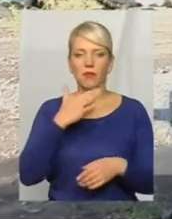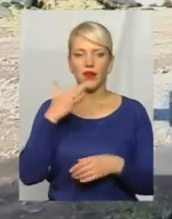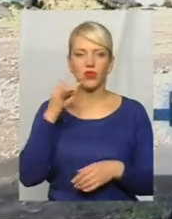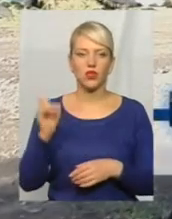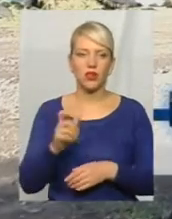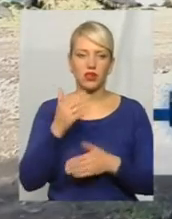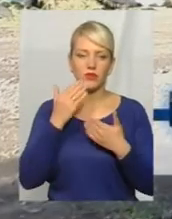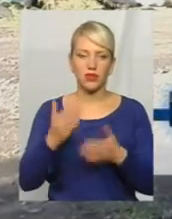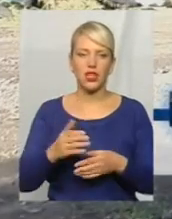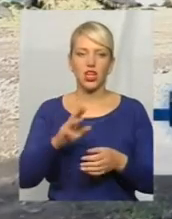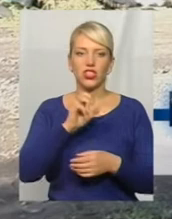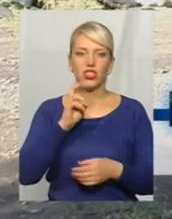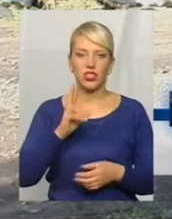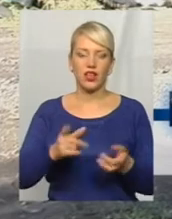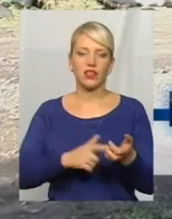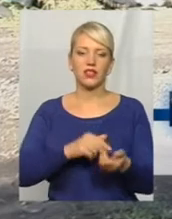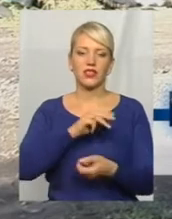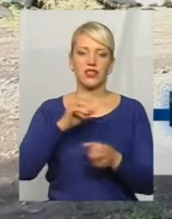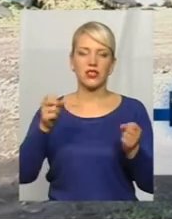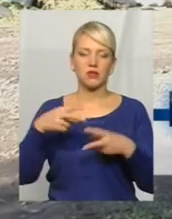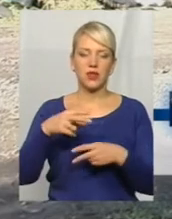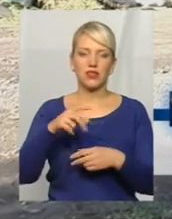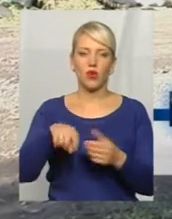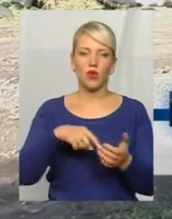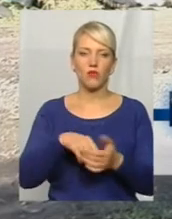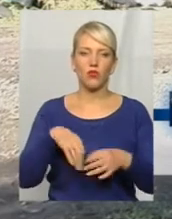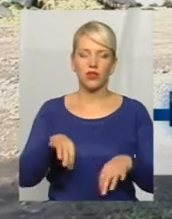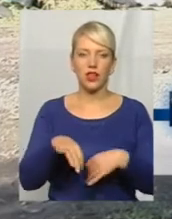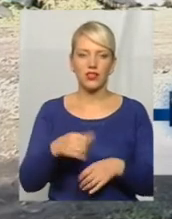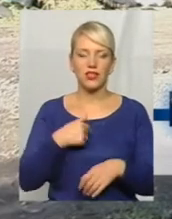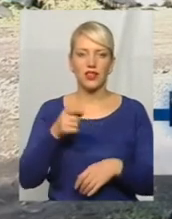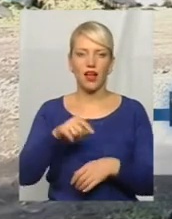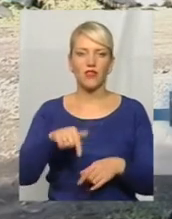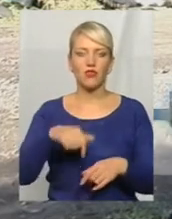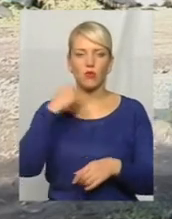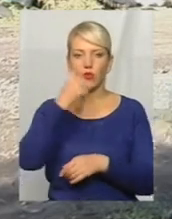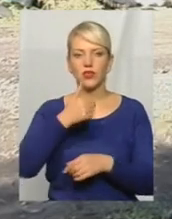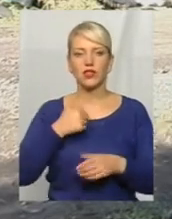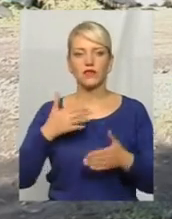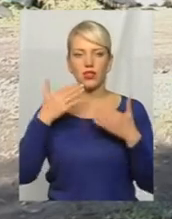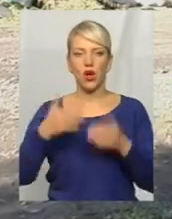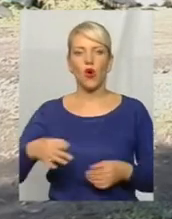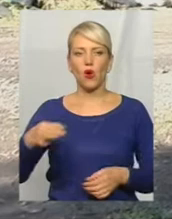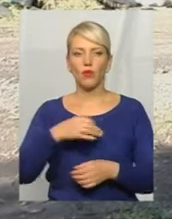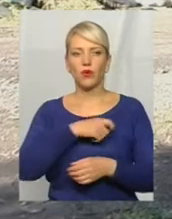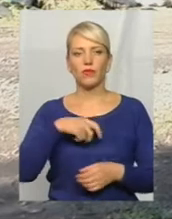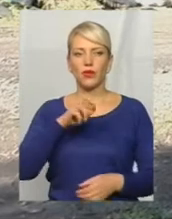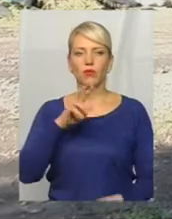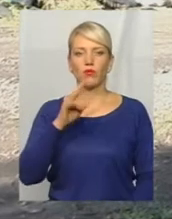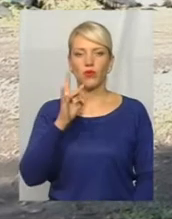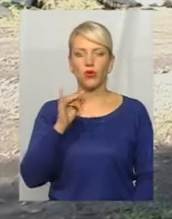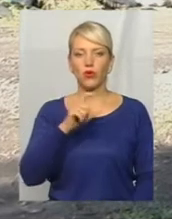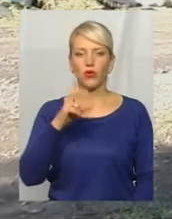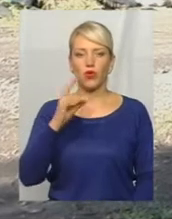ЖЕК, в спецкомунтранс. Навіть в цьому році я зверталася до обласного депутата Брухнової Лілі